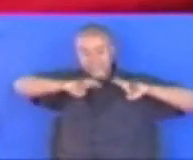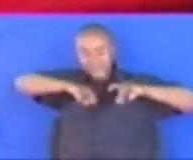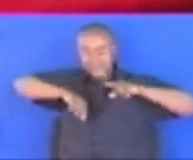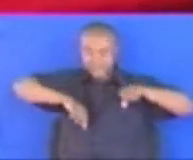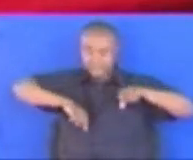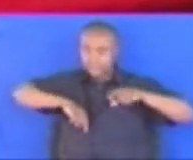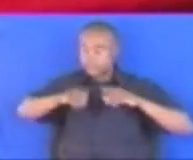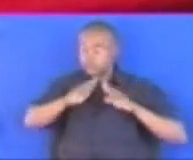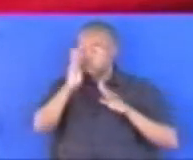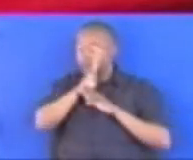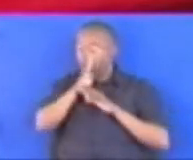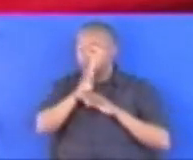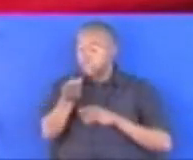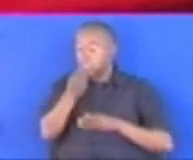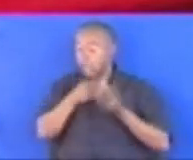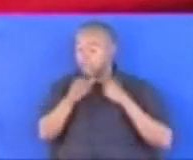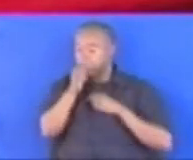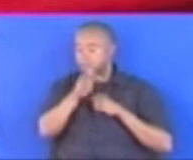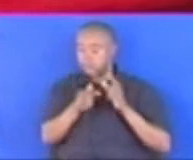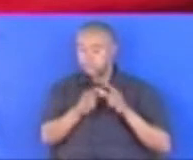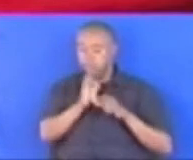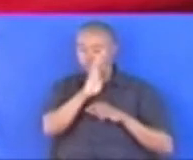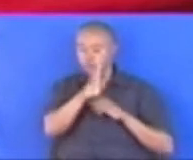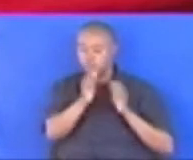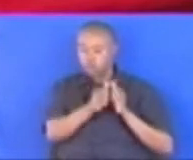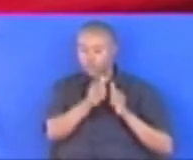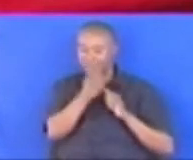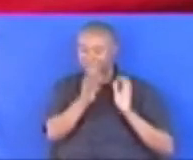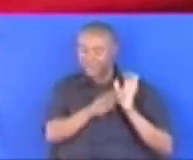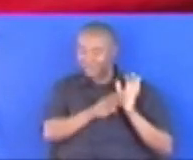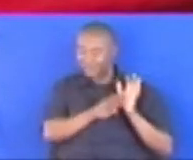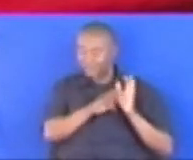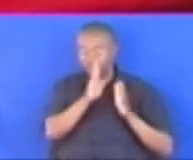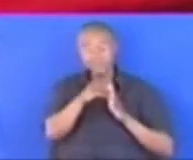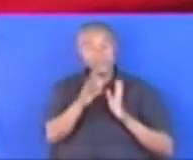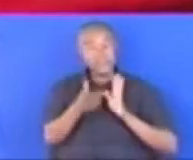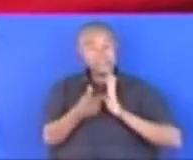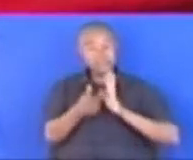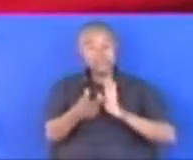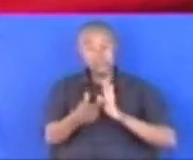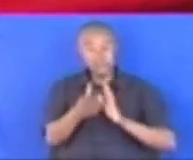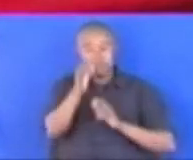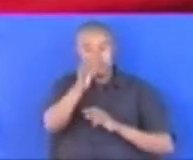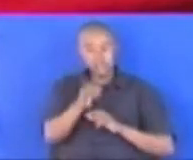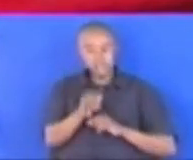utafiti wa hali ya lishe nchini ya mwaka 2018 zinaonyesha kuwa